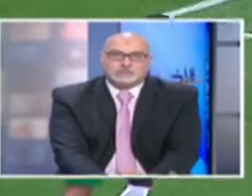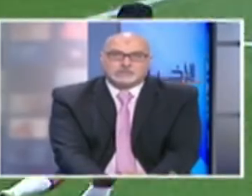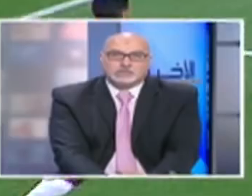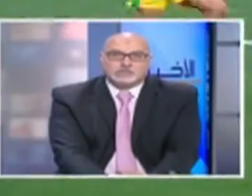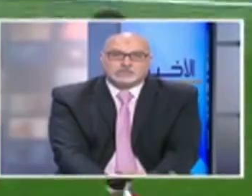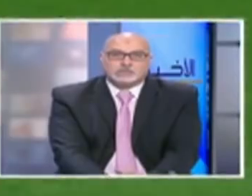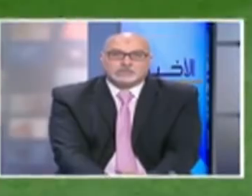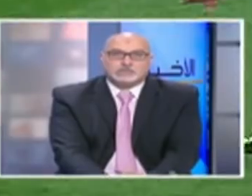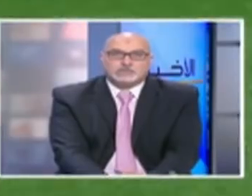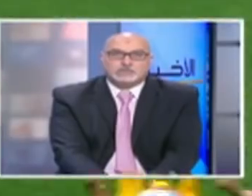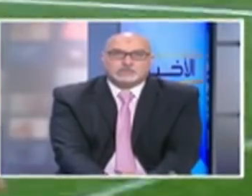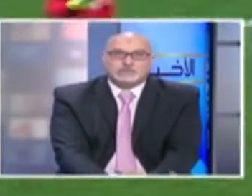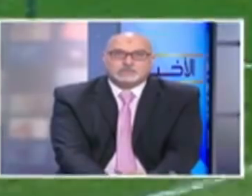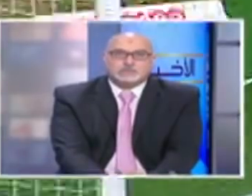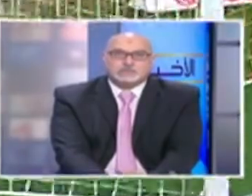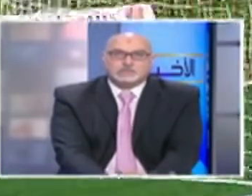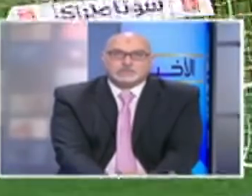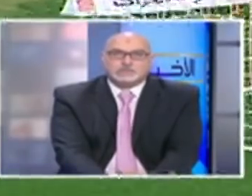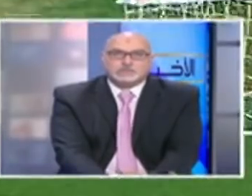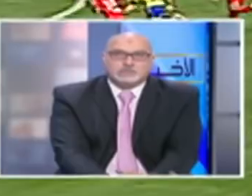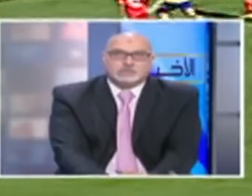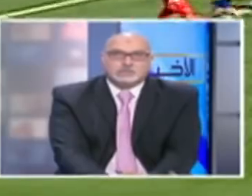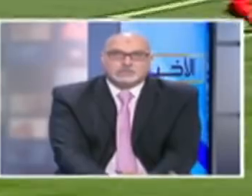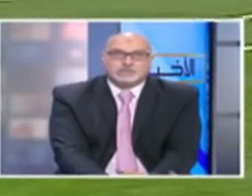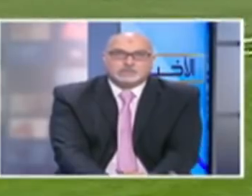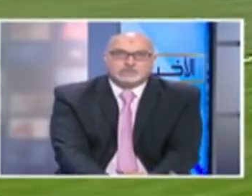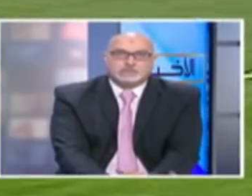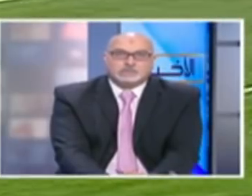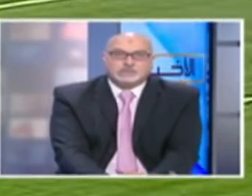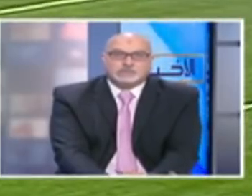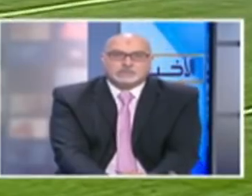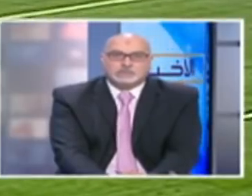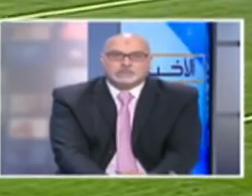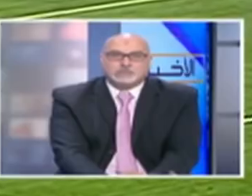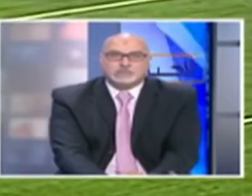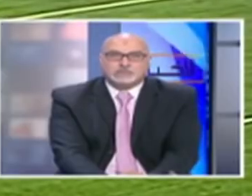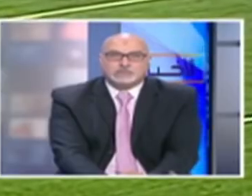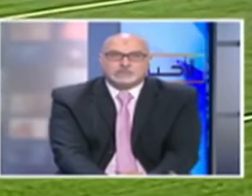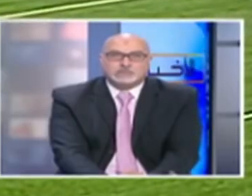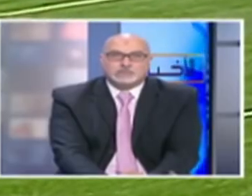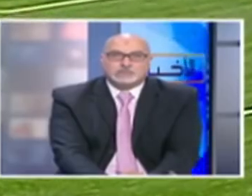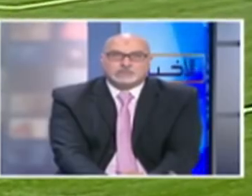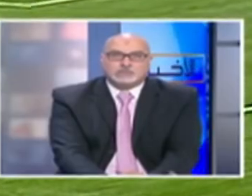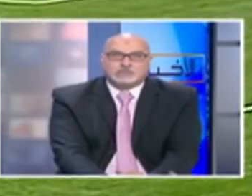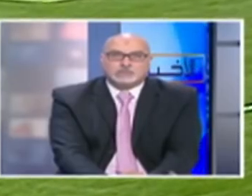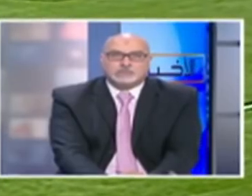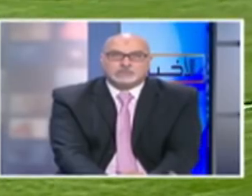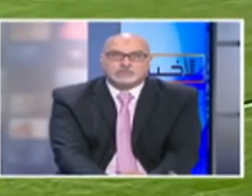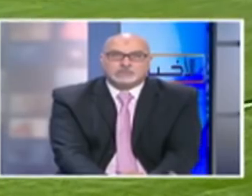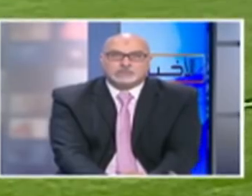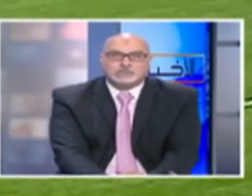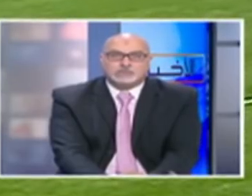هي من بن سائح يحضر كرة مباشرة من هناك ناحية حميدي والحارس